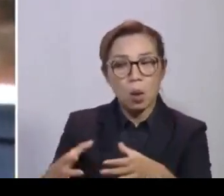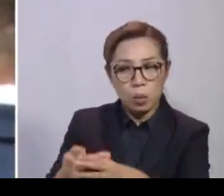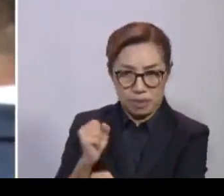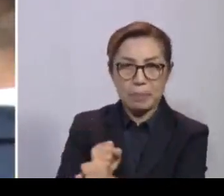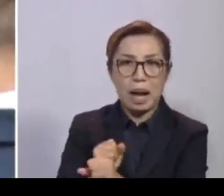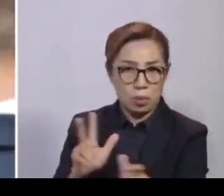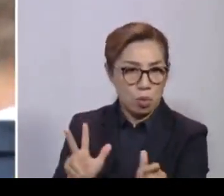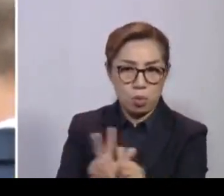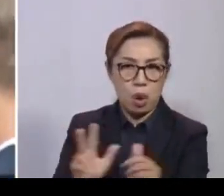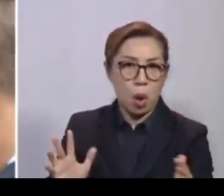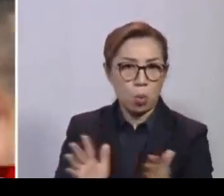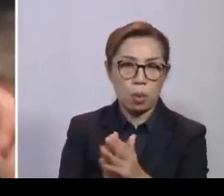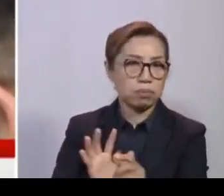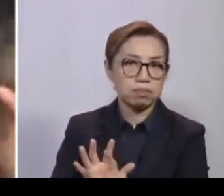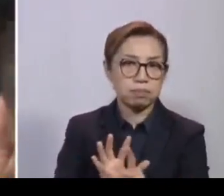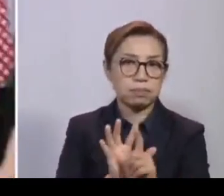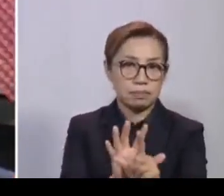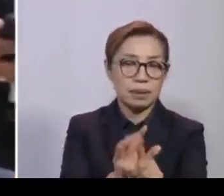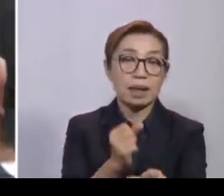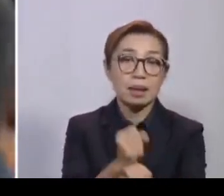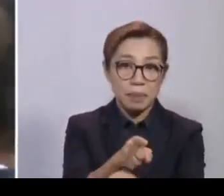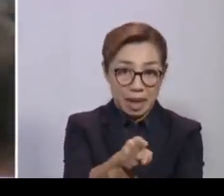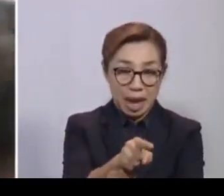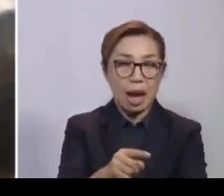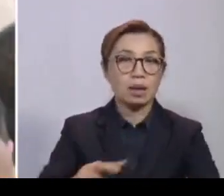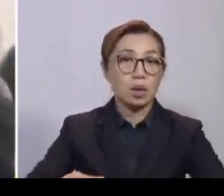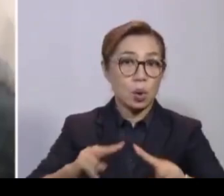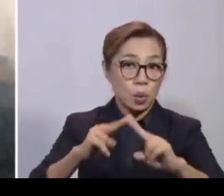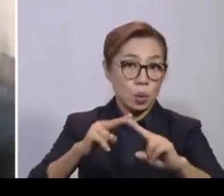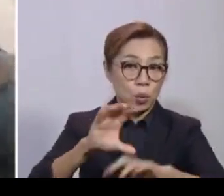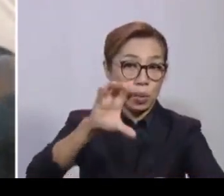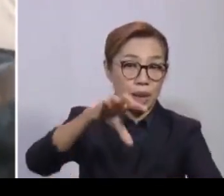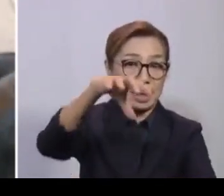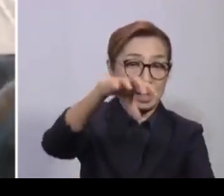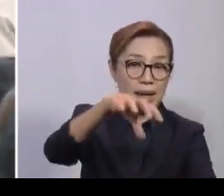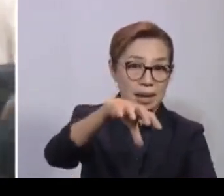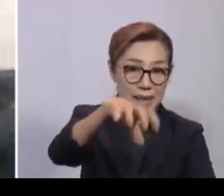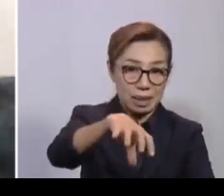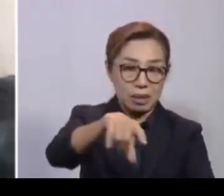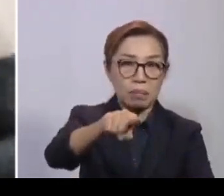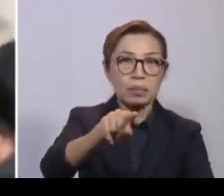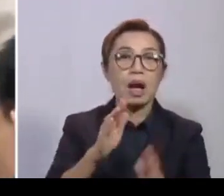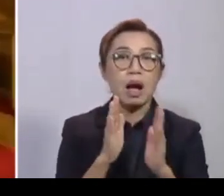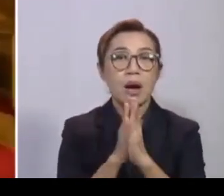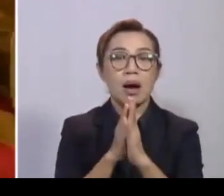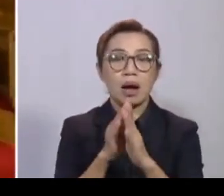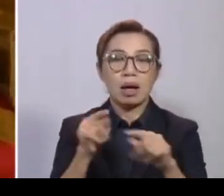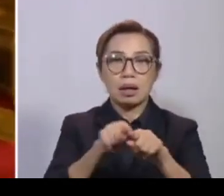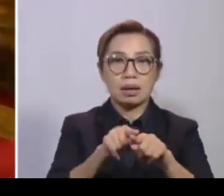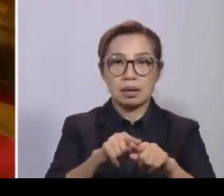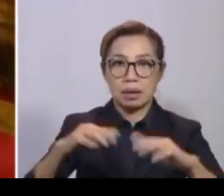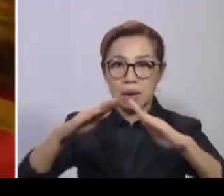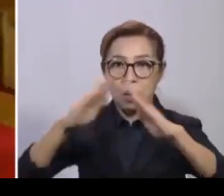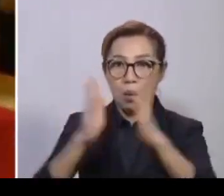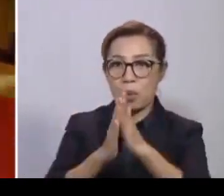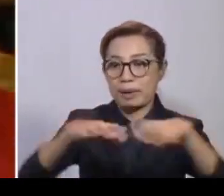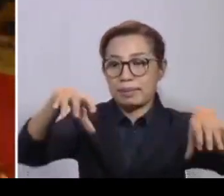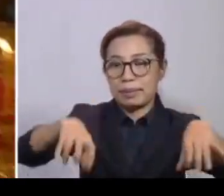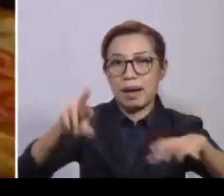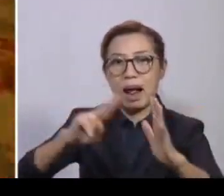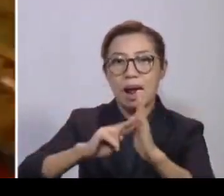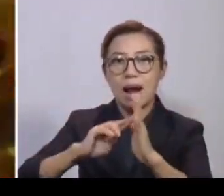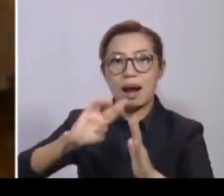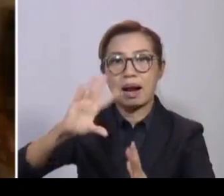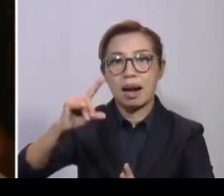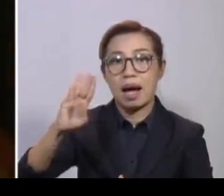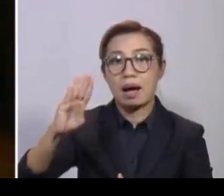ก็ถือฤกษ์งามยามดีวันนี้กราบสักการะพระพุทธอังคีรสเป็นพระประธานในพระอุโบสถวัดราชบพิธ